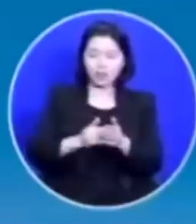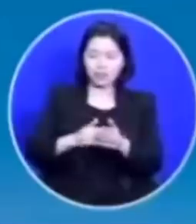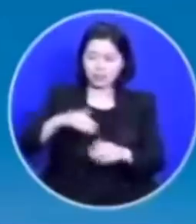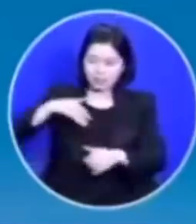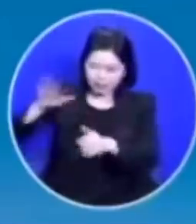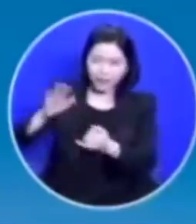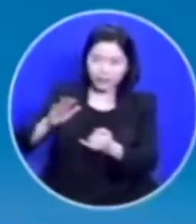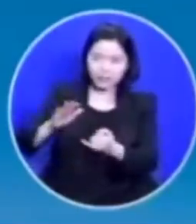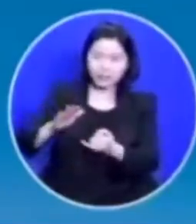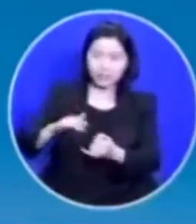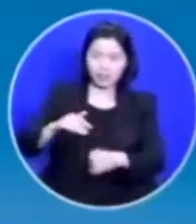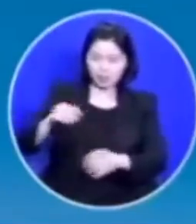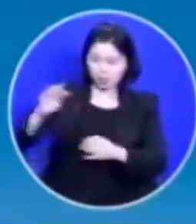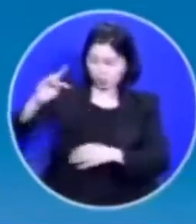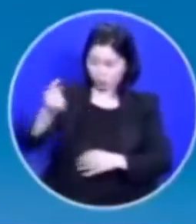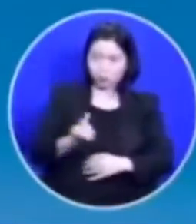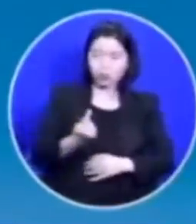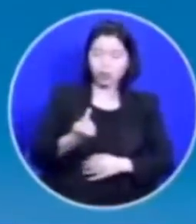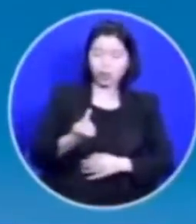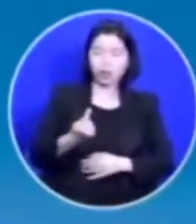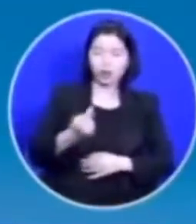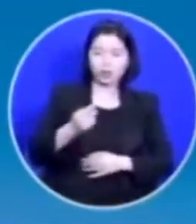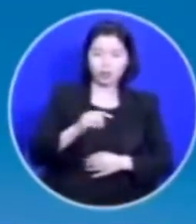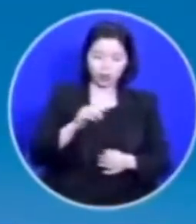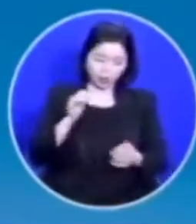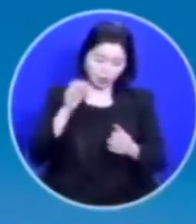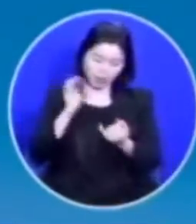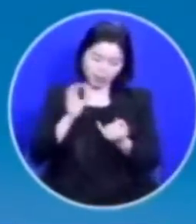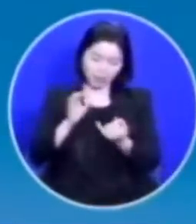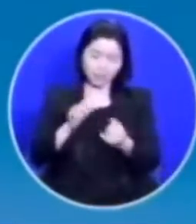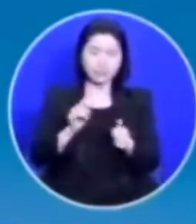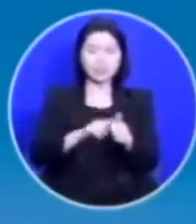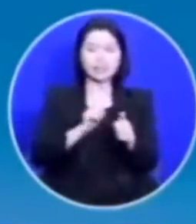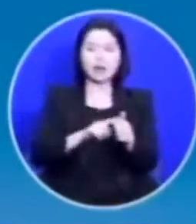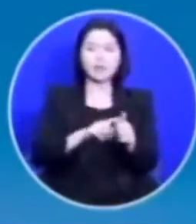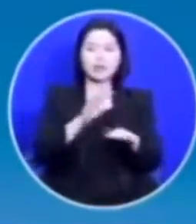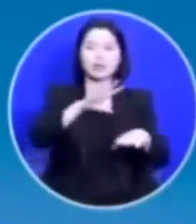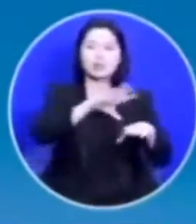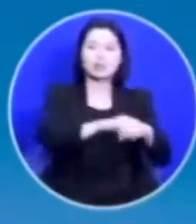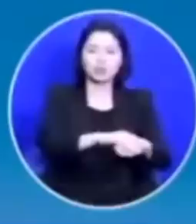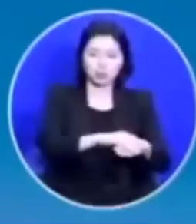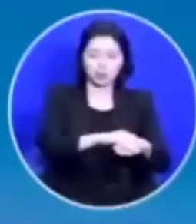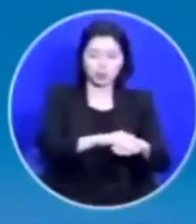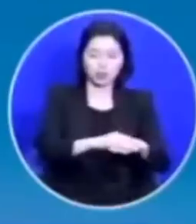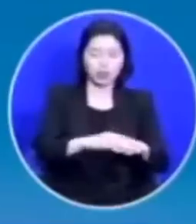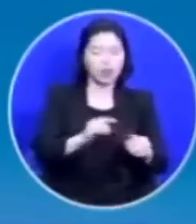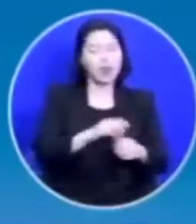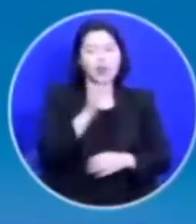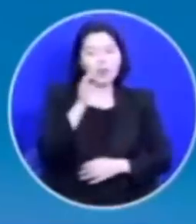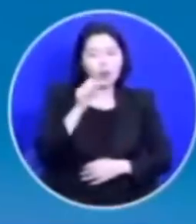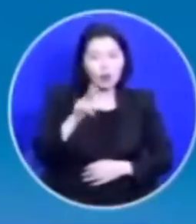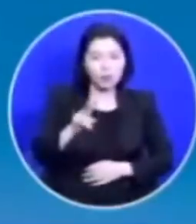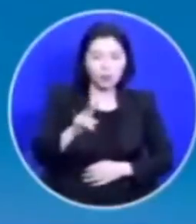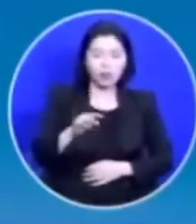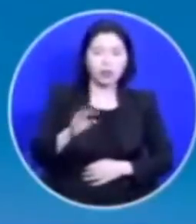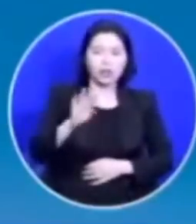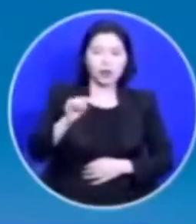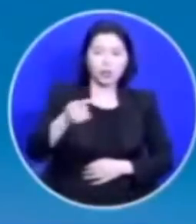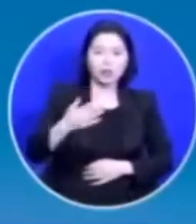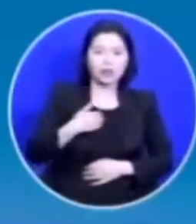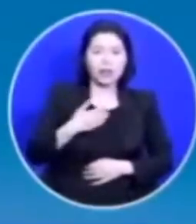핀잔 않은 남편의 손을 붙잡았습니다 여보 너무 고마워요 나를 구박